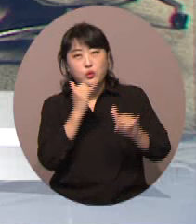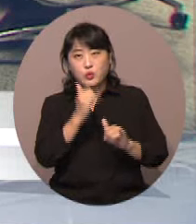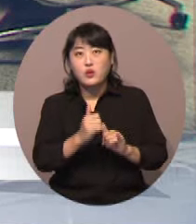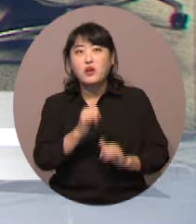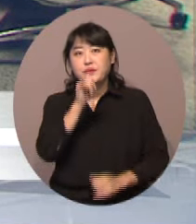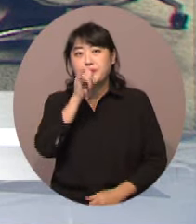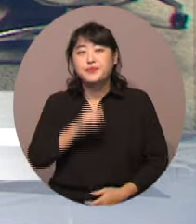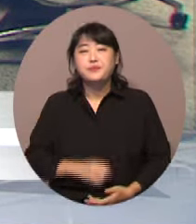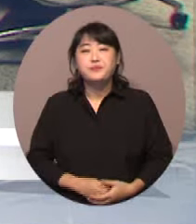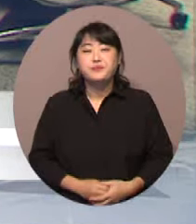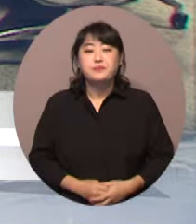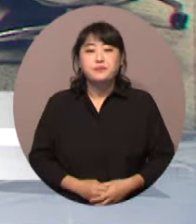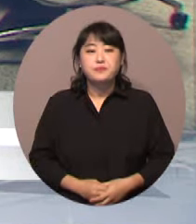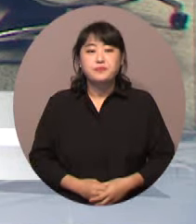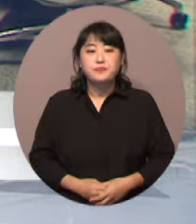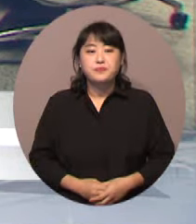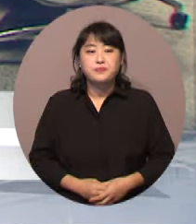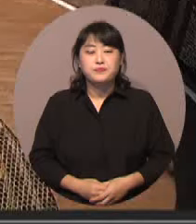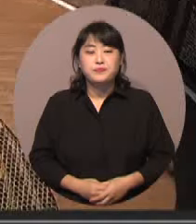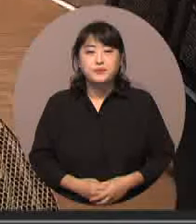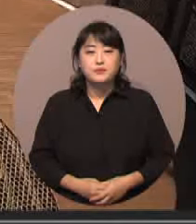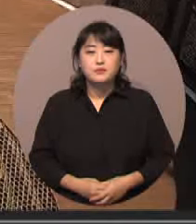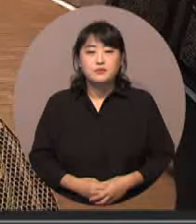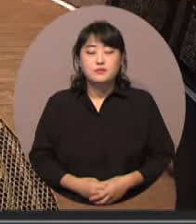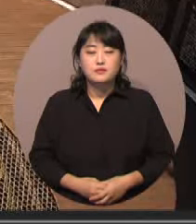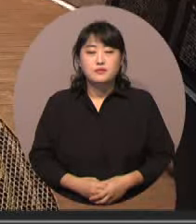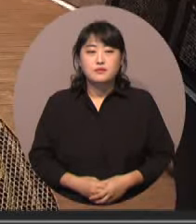기자가 취재했습니다.